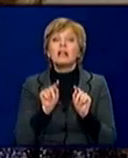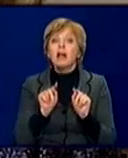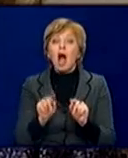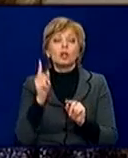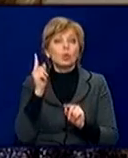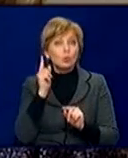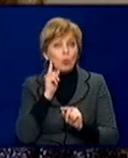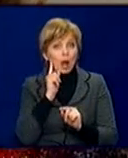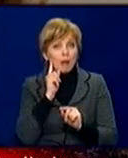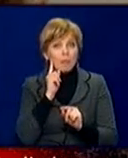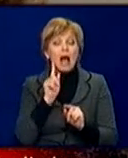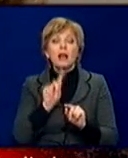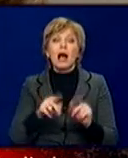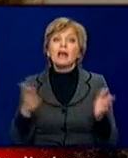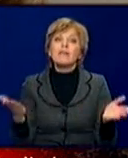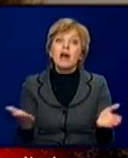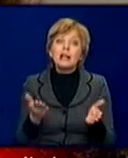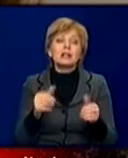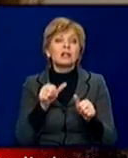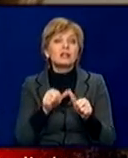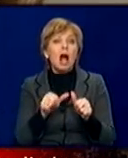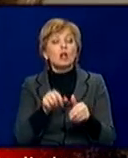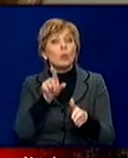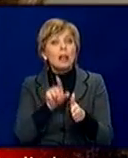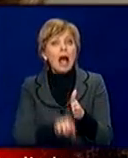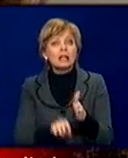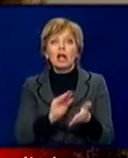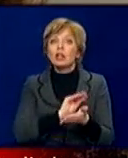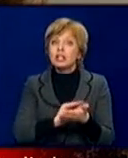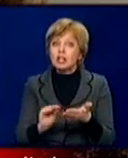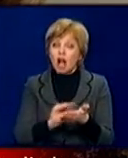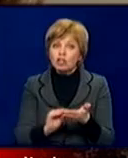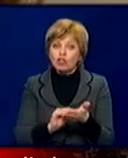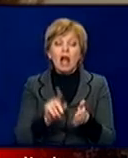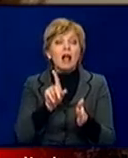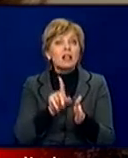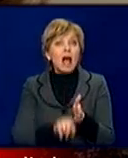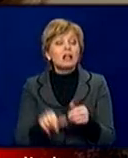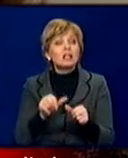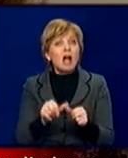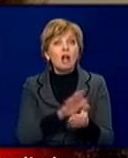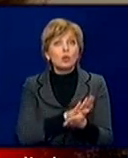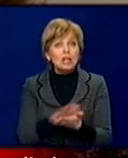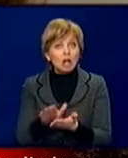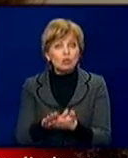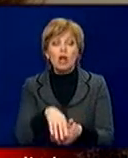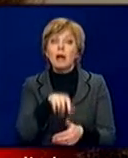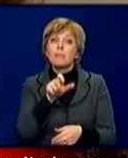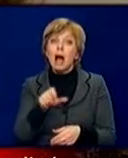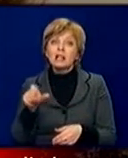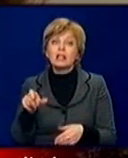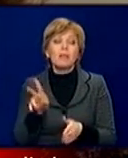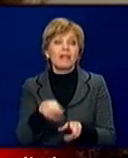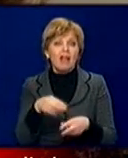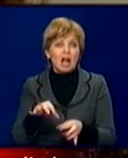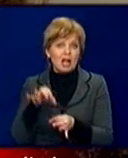tāda, lai veicinātu lētāko zāļu izrakstīšanu, lai veicinātu lētāko zāļu lietošanu, arī lai pacientiem nebūtu lieki